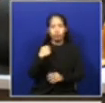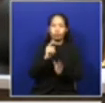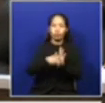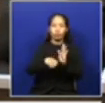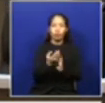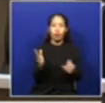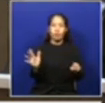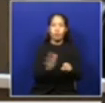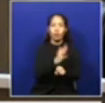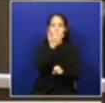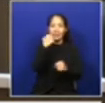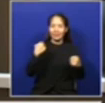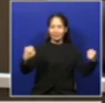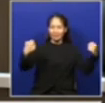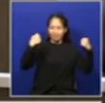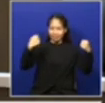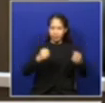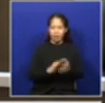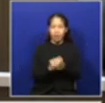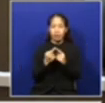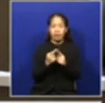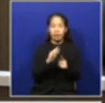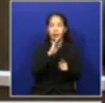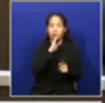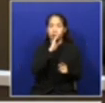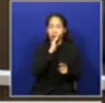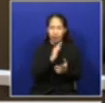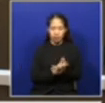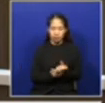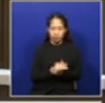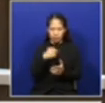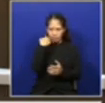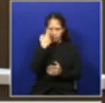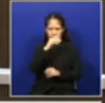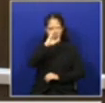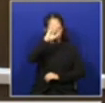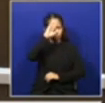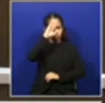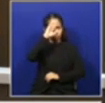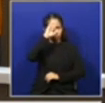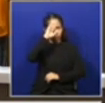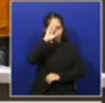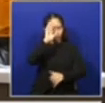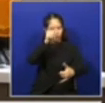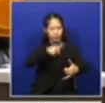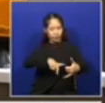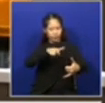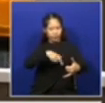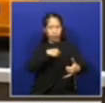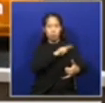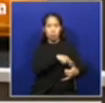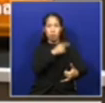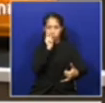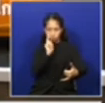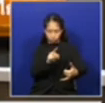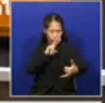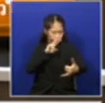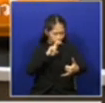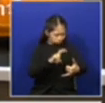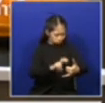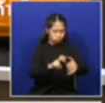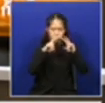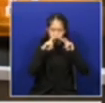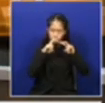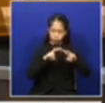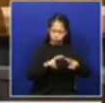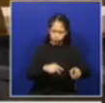านมีสุขภาพแข็งแรงแต่ถ้าเกิดว่าเป็นคนป่วยท่านประธานครับหมอจะต้องวิเคราะห์ไข้หมอจะต้องวิเคราะห์